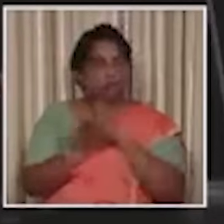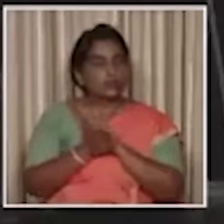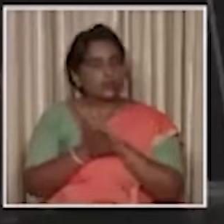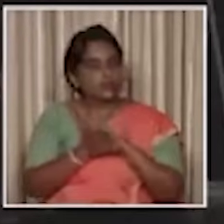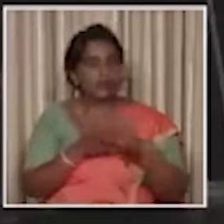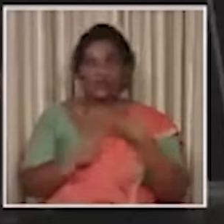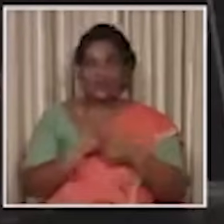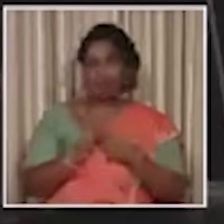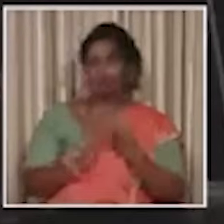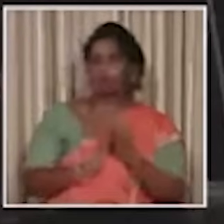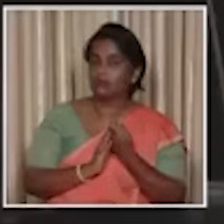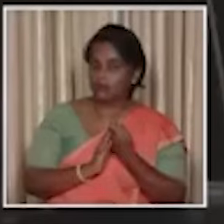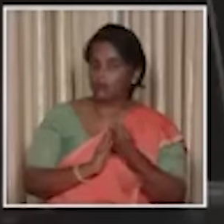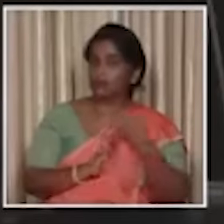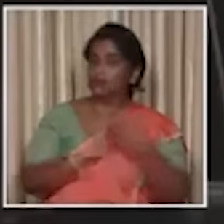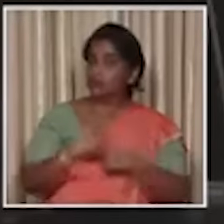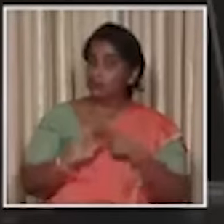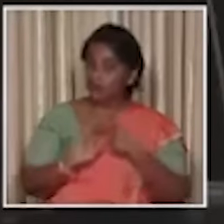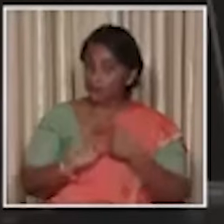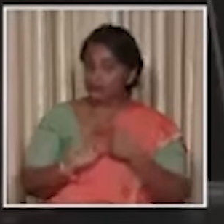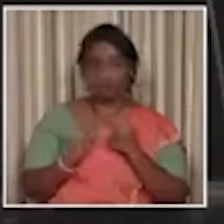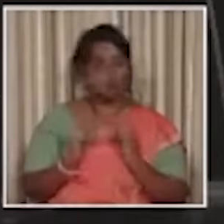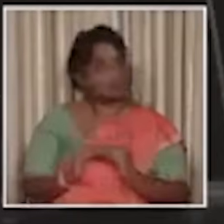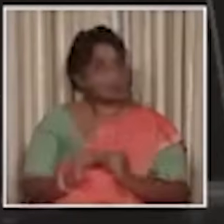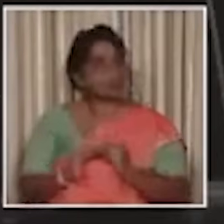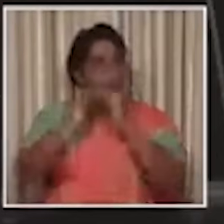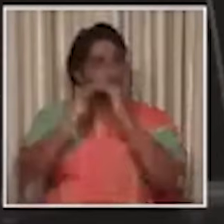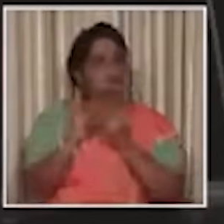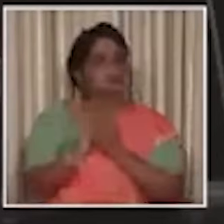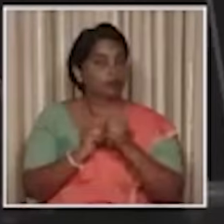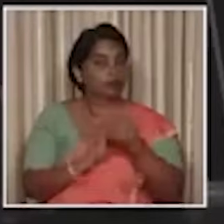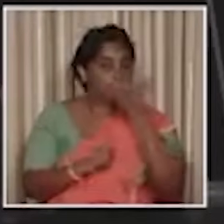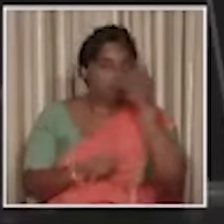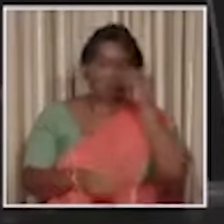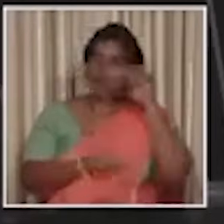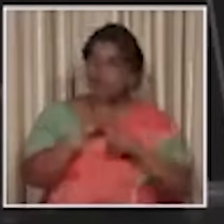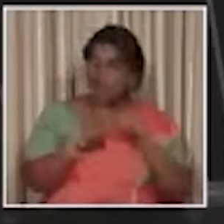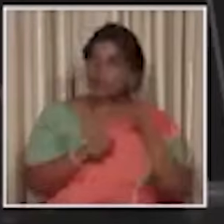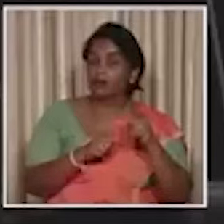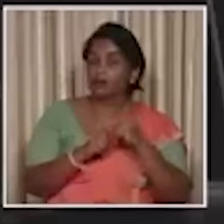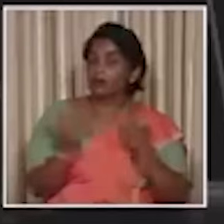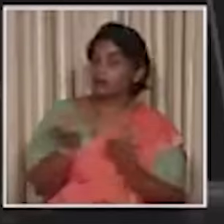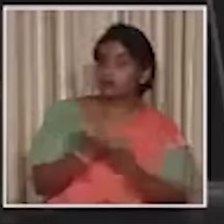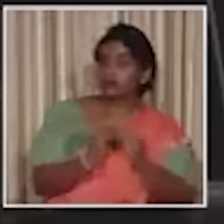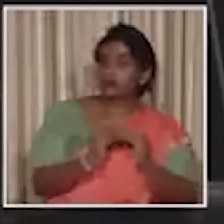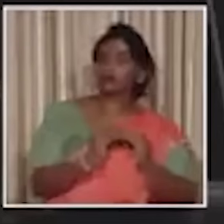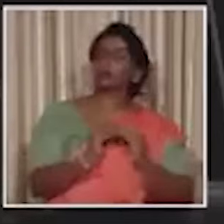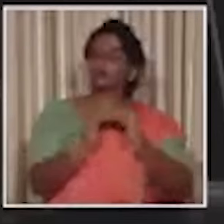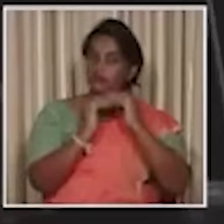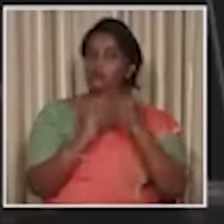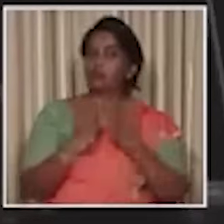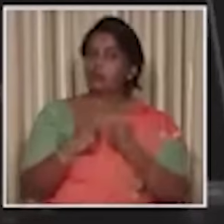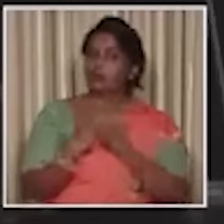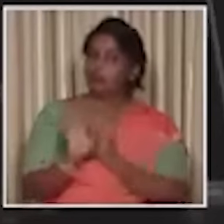பொருளாதாரத்தையும் இந்த நாட்டினுடைய வளர்ச்சியையும் தமிழ் மக்களுடைய பங்களிப்போடு கட்டி வளர்ப்பதற்கு நாங்கள் உங்களோடு தோள் கொடுக்க காத்திருக்கிறோம். அது